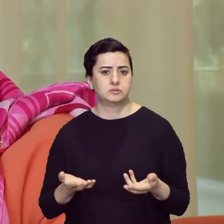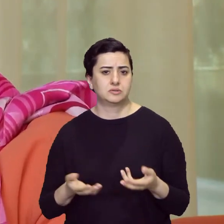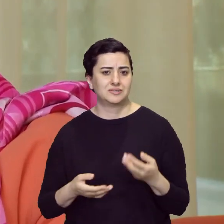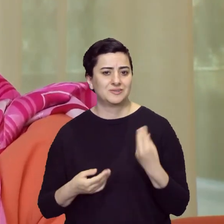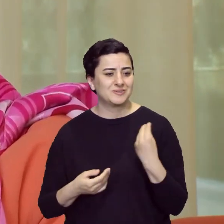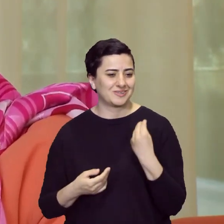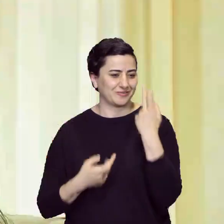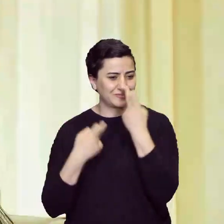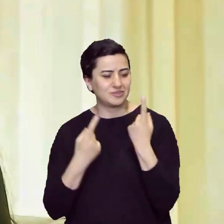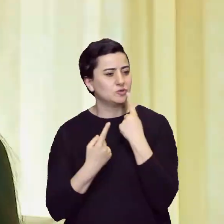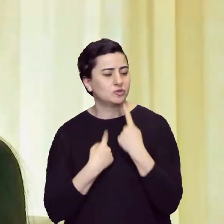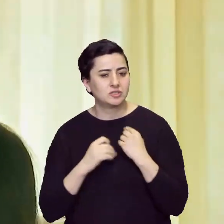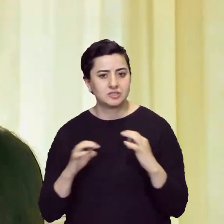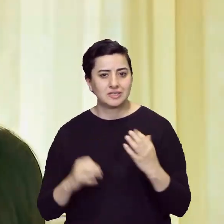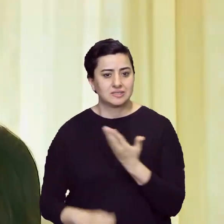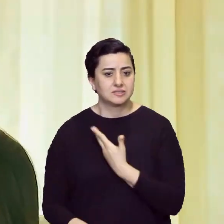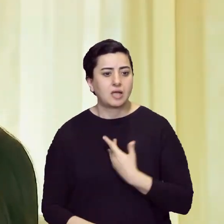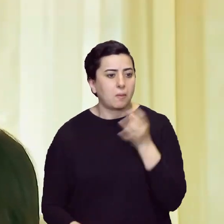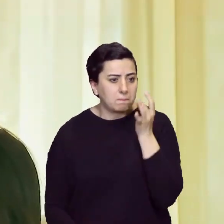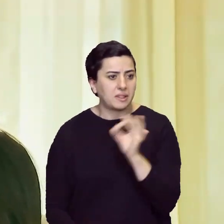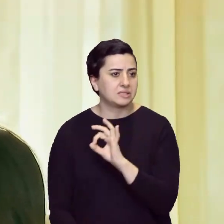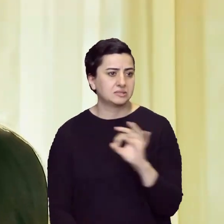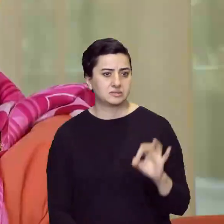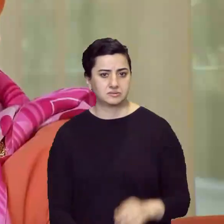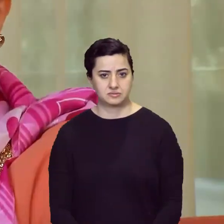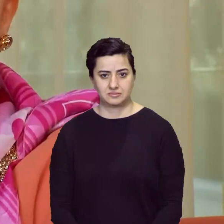iki güzel söz söylemiyor. Hiç sevdiğini belli etmiyor.